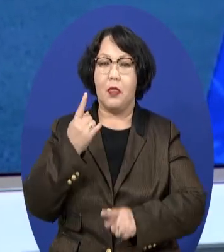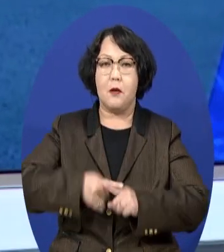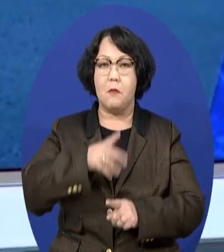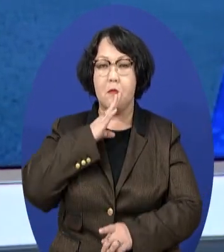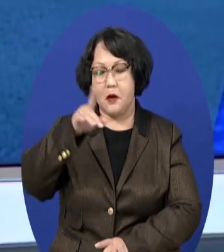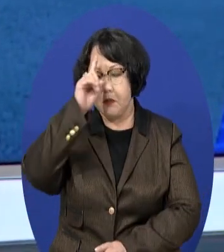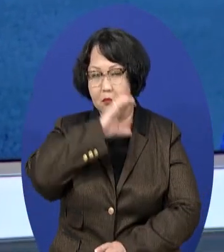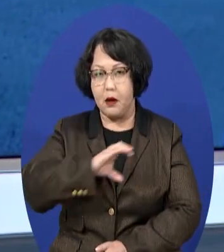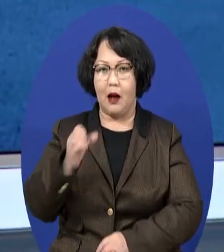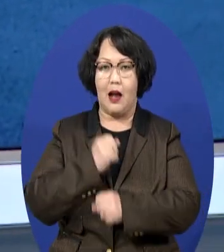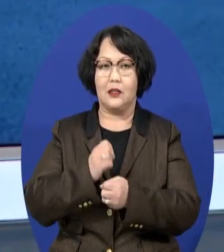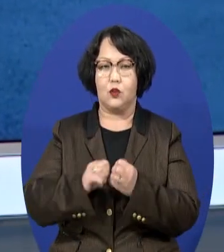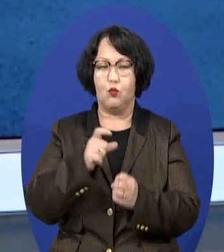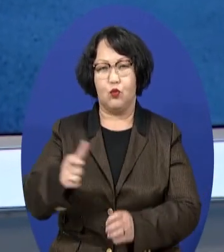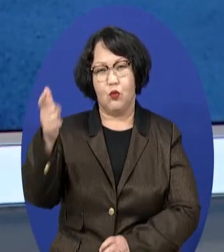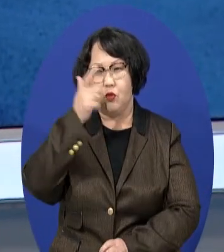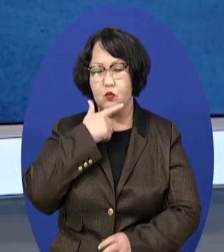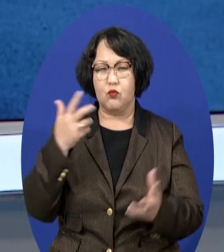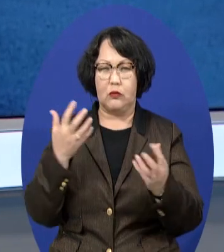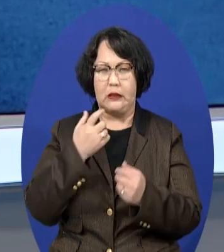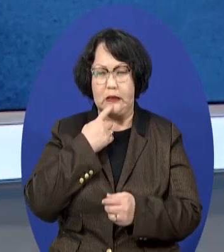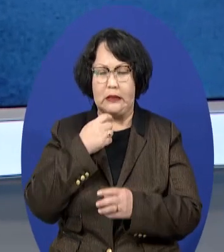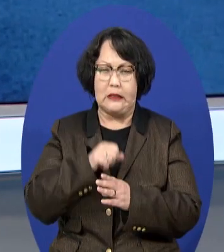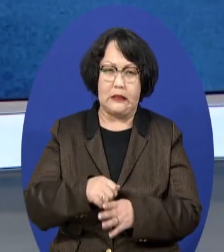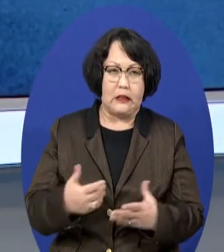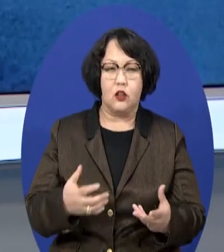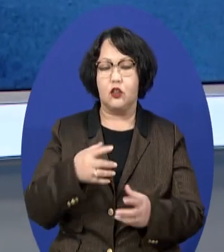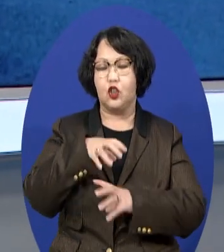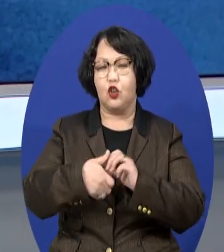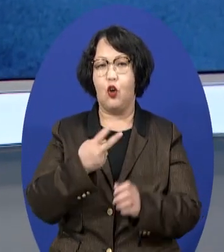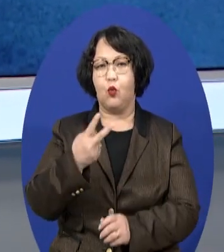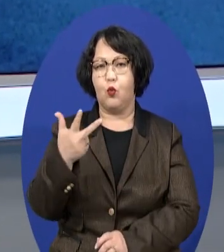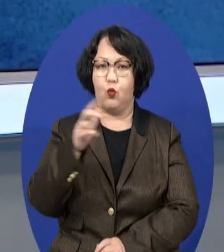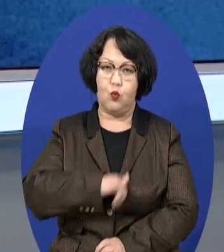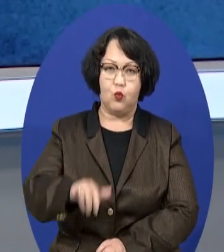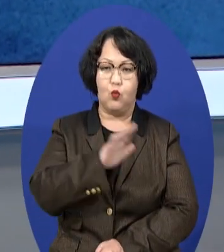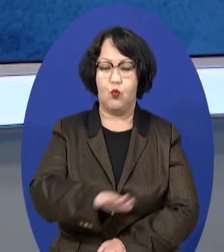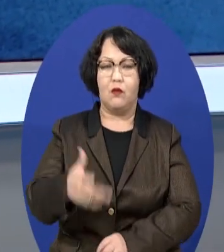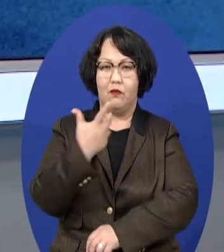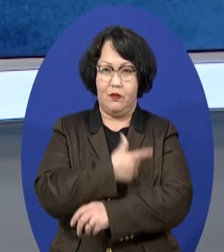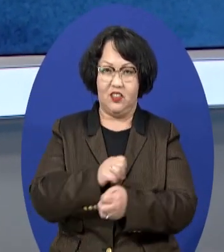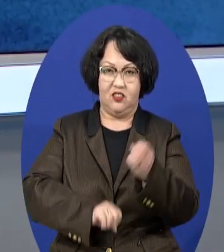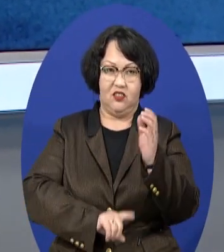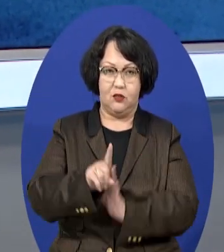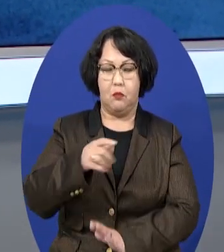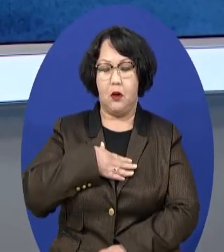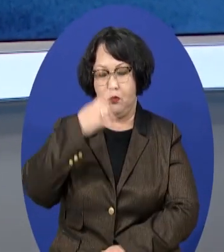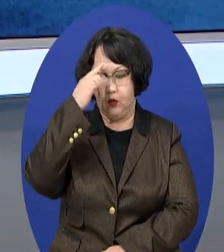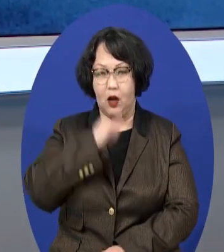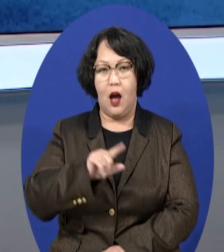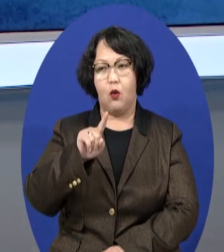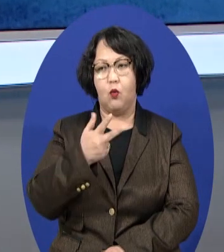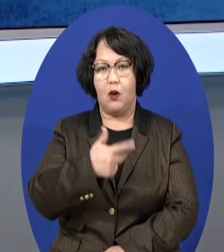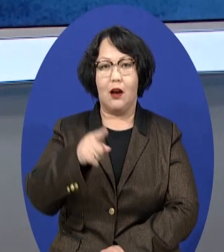ажилтны хомсдолд орж байна. Дэлхийн 23 орон хүүхдүүдэд вакцинжуулж эхэлсэн. Манай улс 16-17 насны хүүхдүүдэд Pfizer вакцин хамруулж байгаа